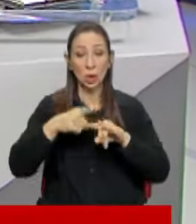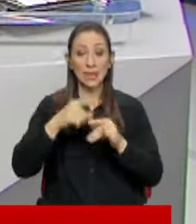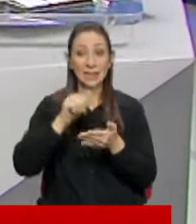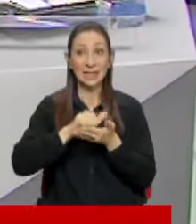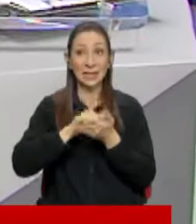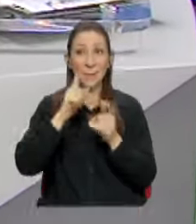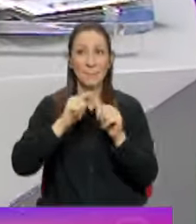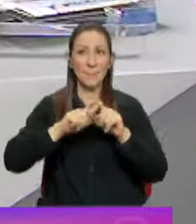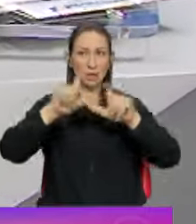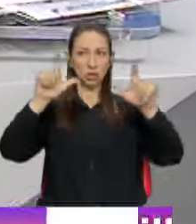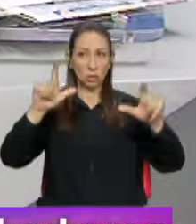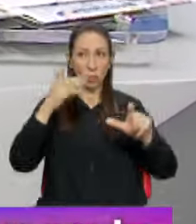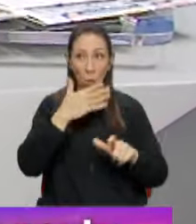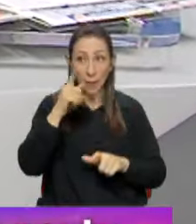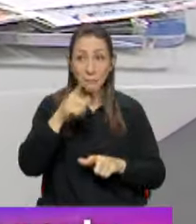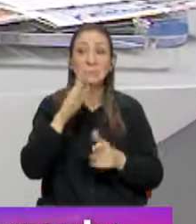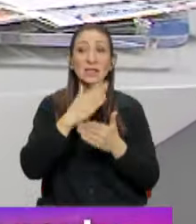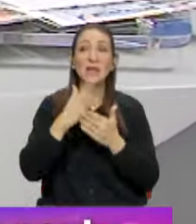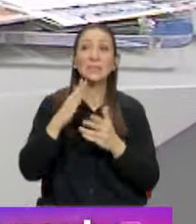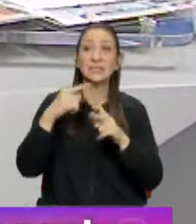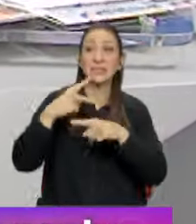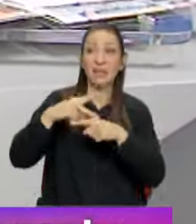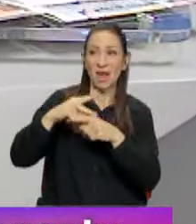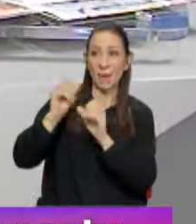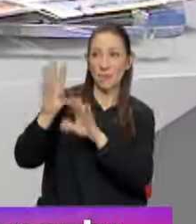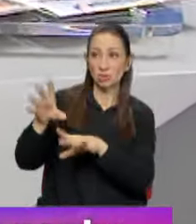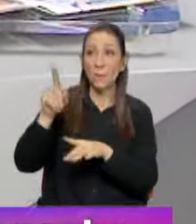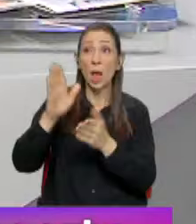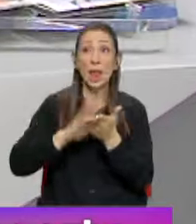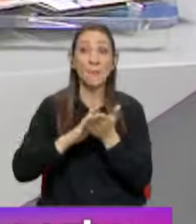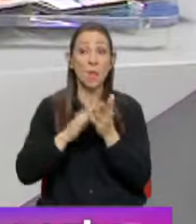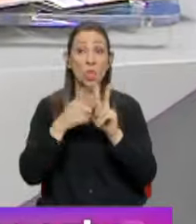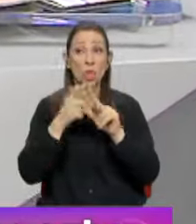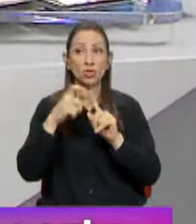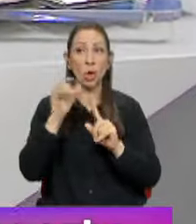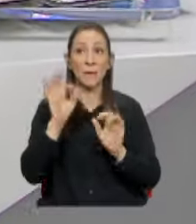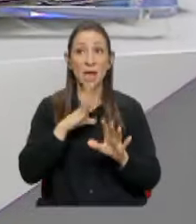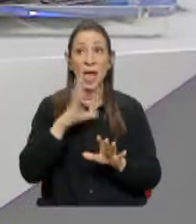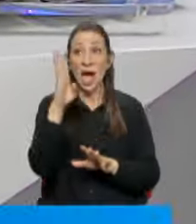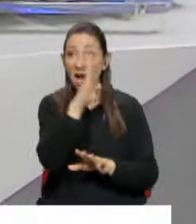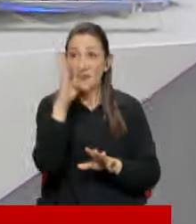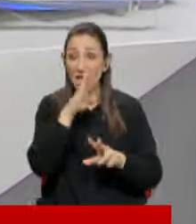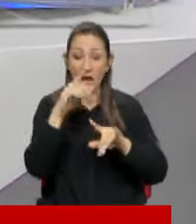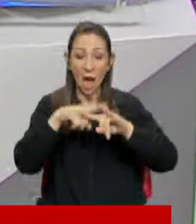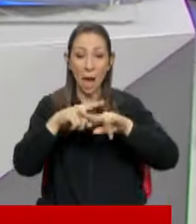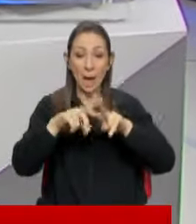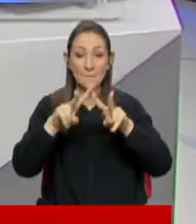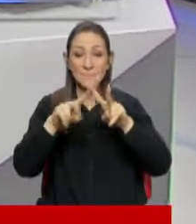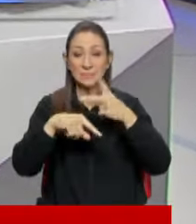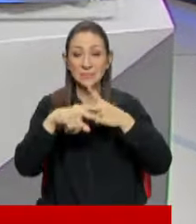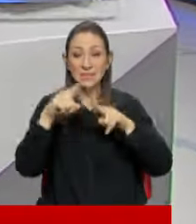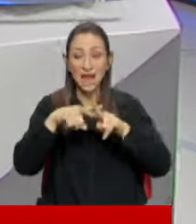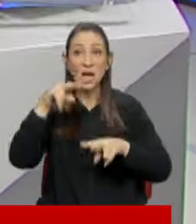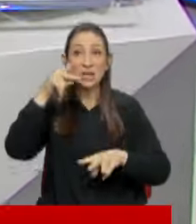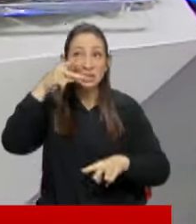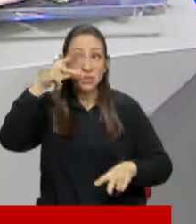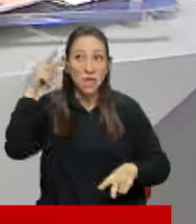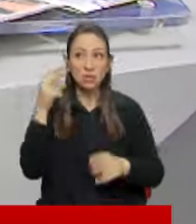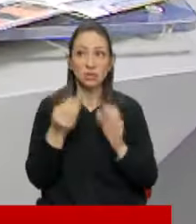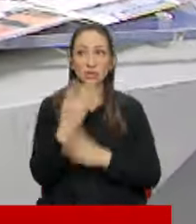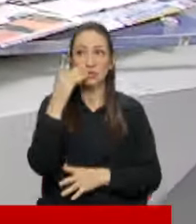gazetesinden ben bir manşeti okuyayım. Devamını Zafer'e bırakacağım. Çünkü elinde önemli notlar var. Hafiye Hamza ajan çıktı. Victoria Kod